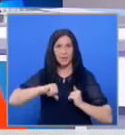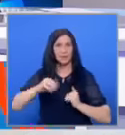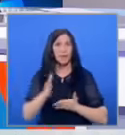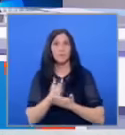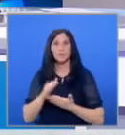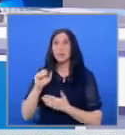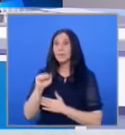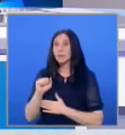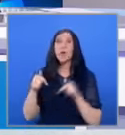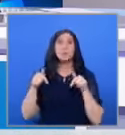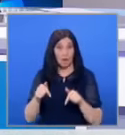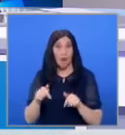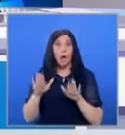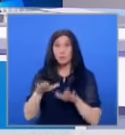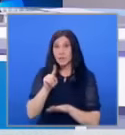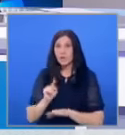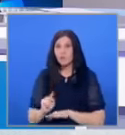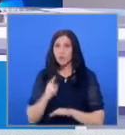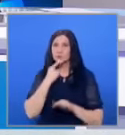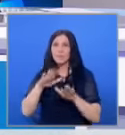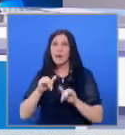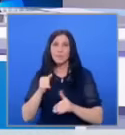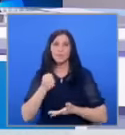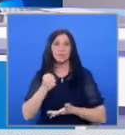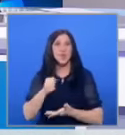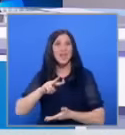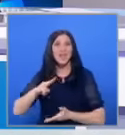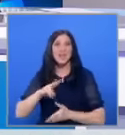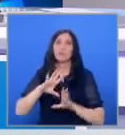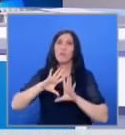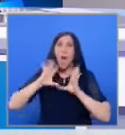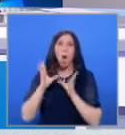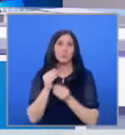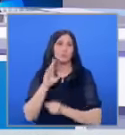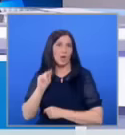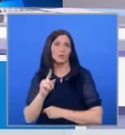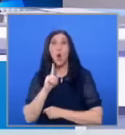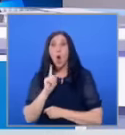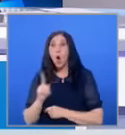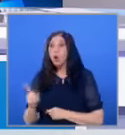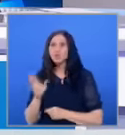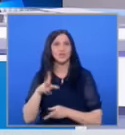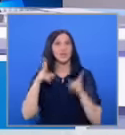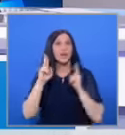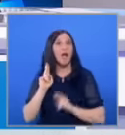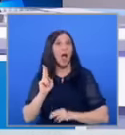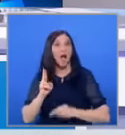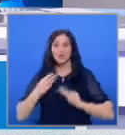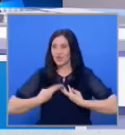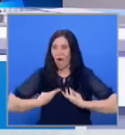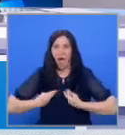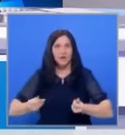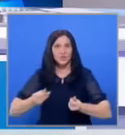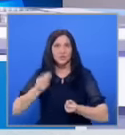между партиите. Сега остава въпросът за приемането на бюджета или най-общо казано, кой ще решава как ще бъдат харчени парите